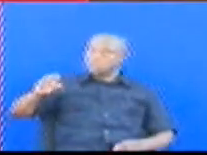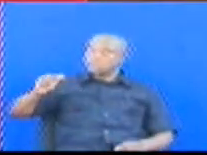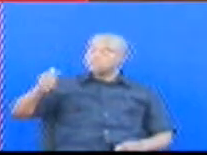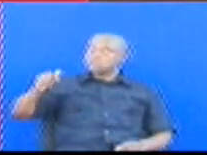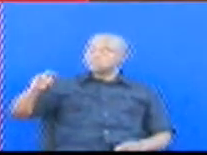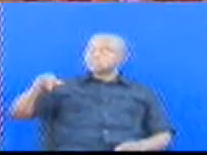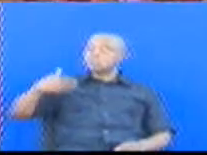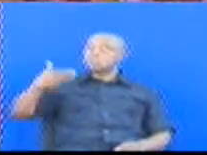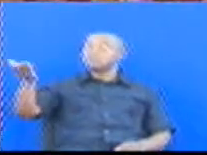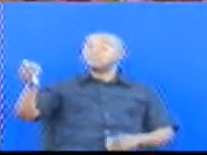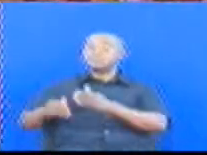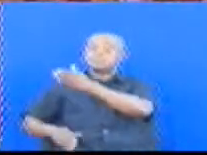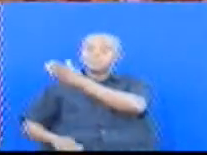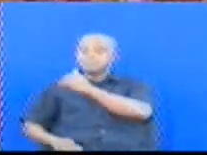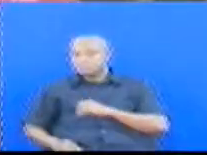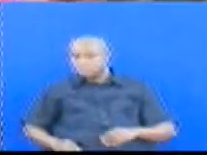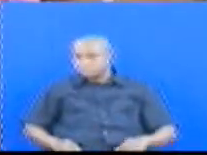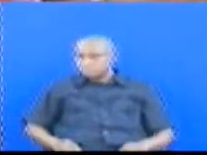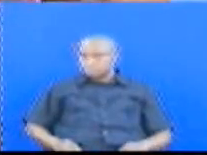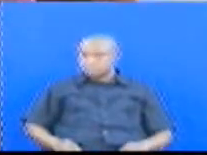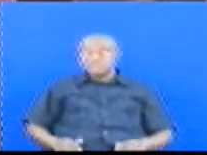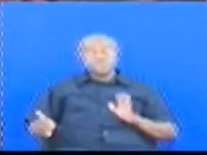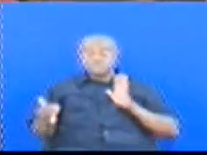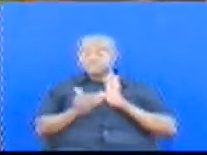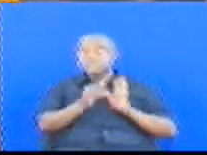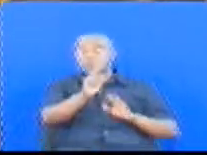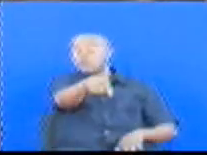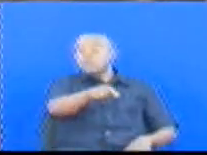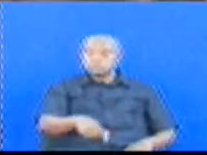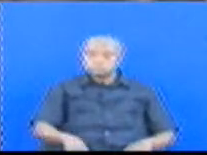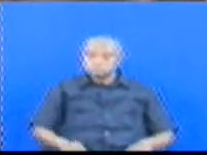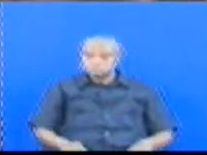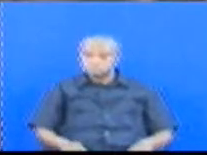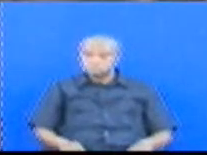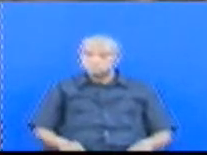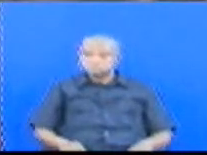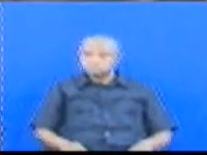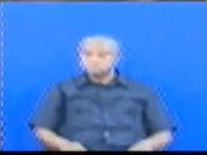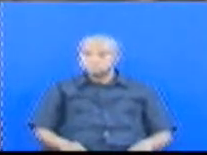Mheshimiwa Salome, unayo hapo hiyo sheria? Unayo?